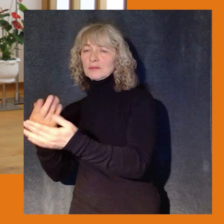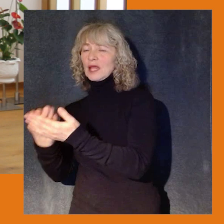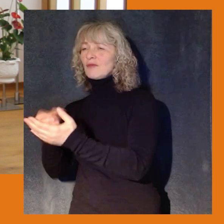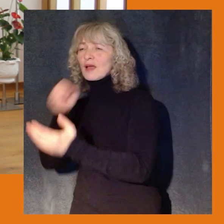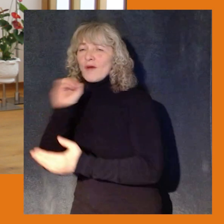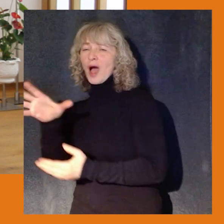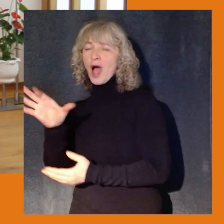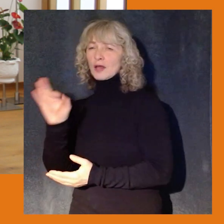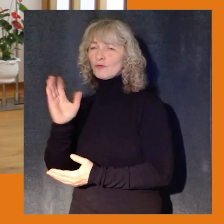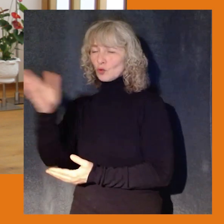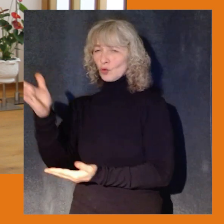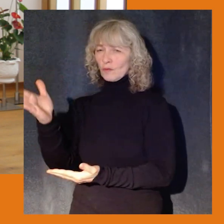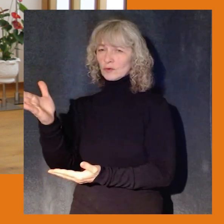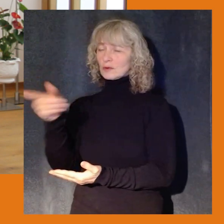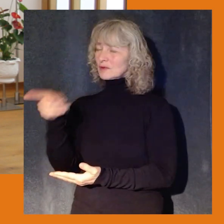schwer enttäuscht.